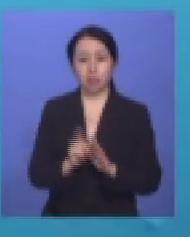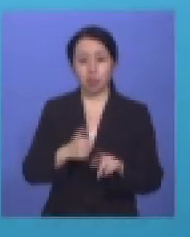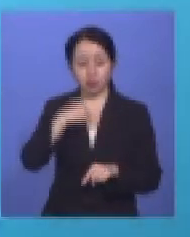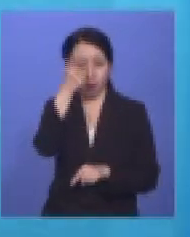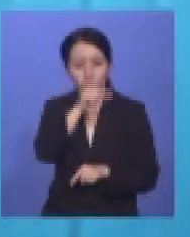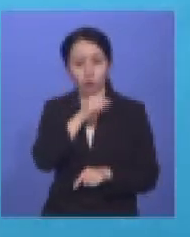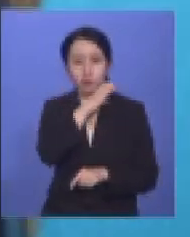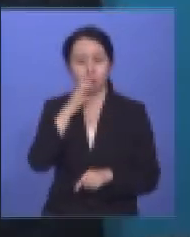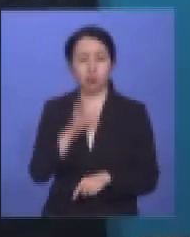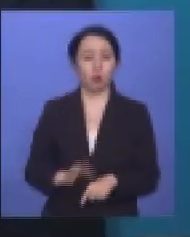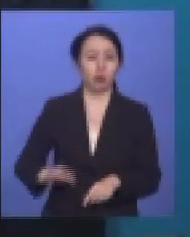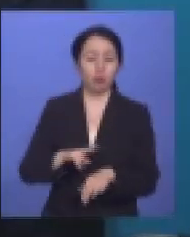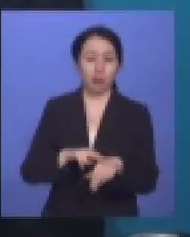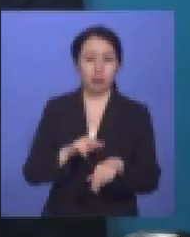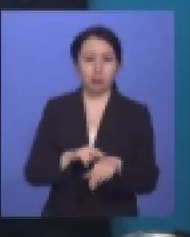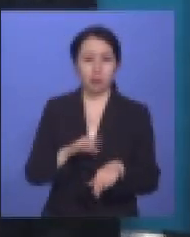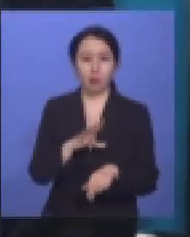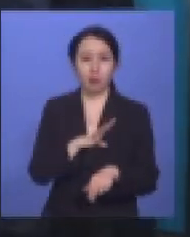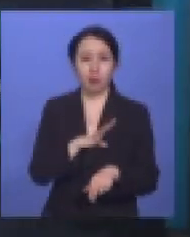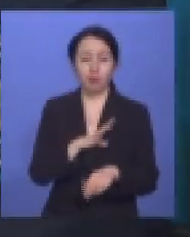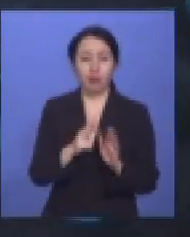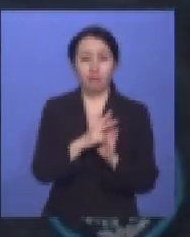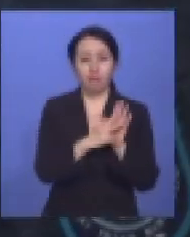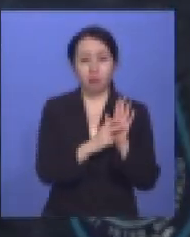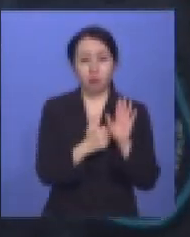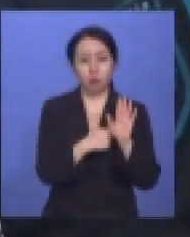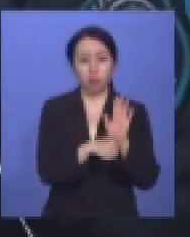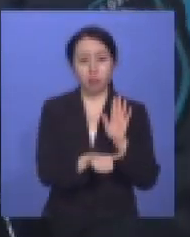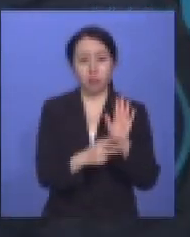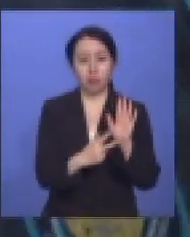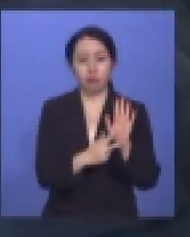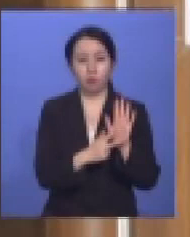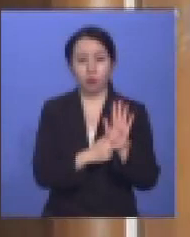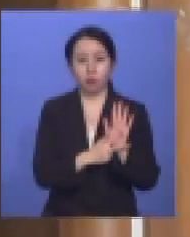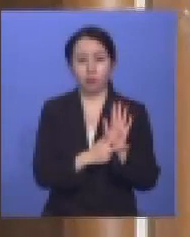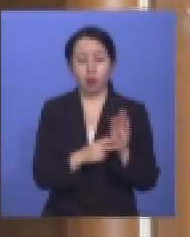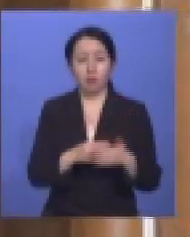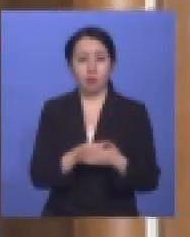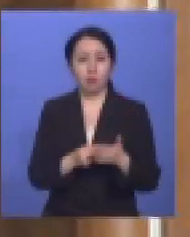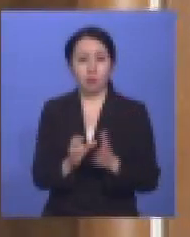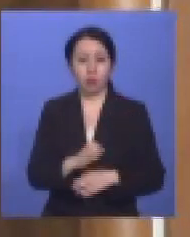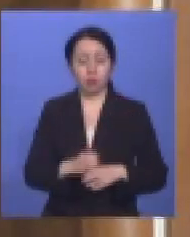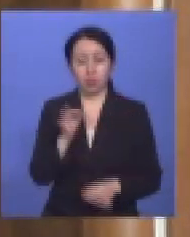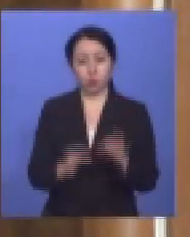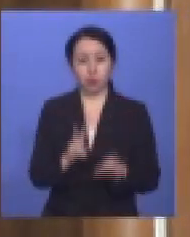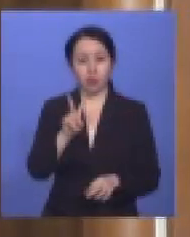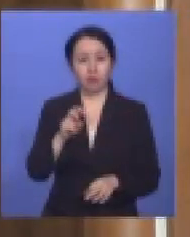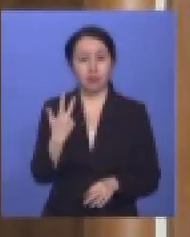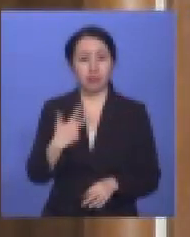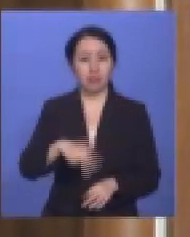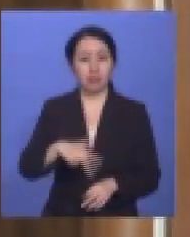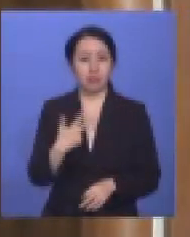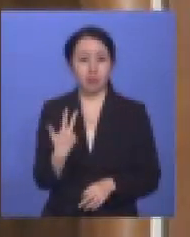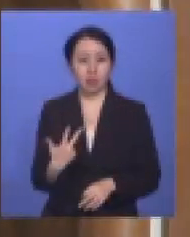года североказахстанскими полицейскими вынесено 868 защитных предписаний. Судами установлено 233